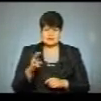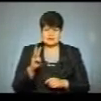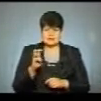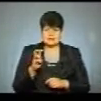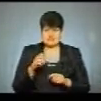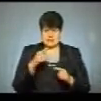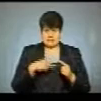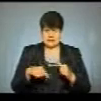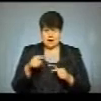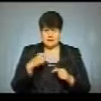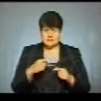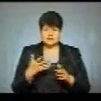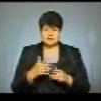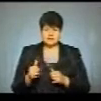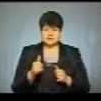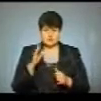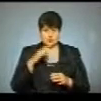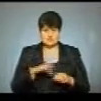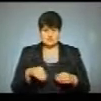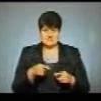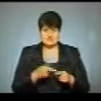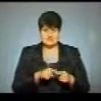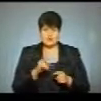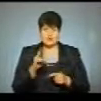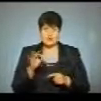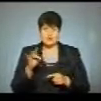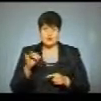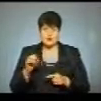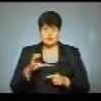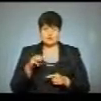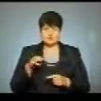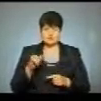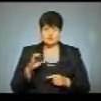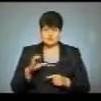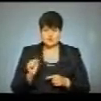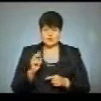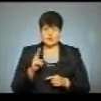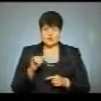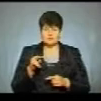яка забезпечує водопостачанням оцей мікрорайон Корольова, Стуса, Купчинського.